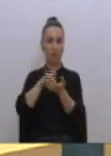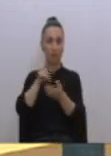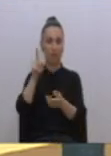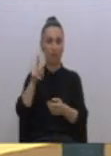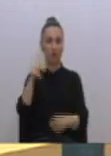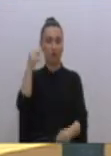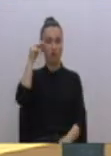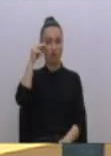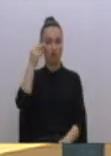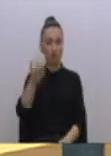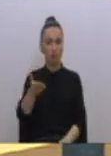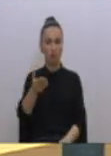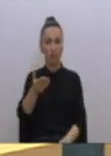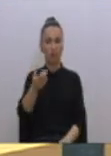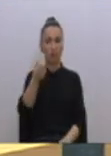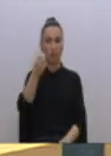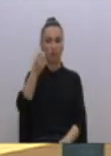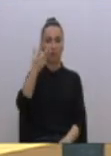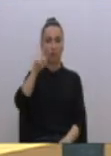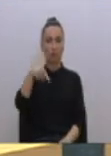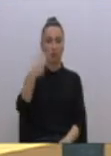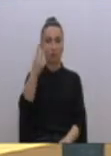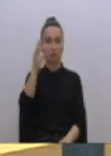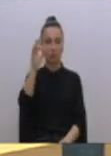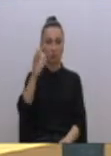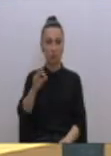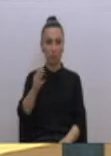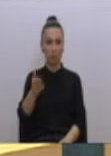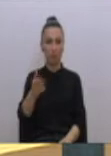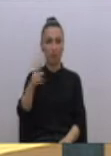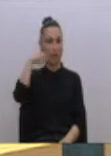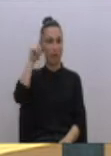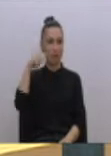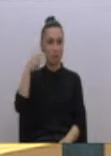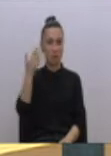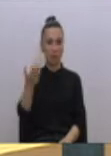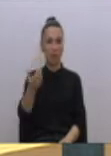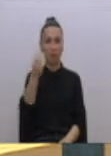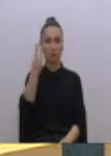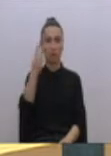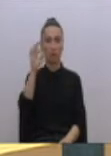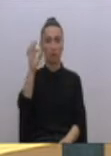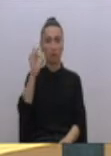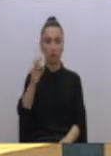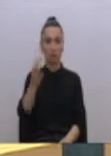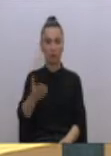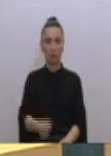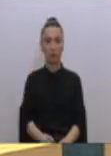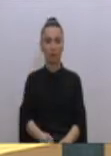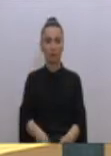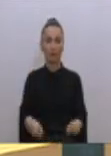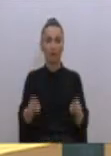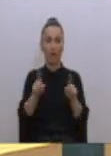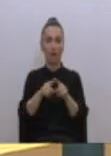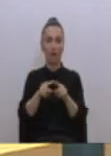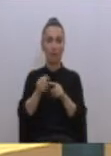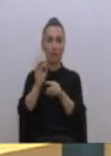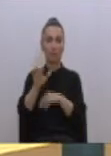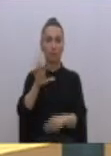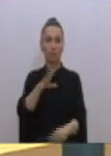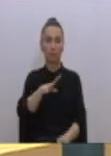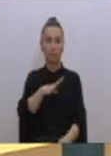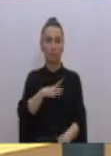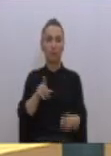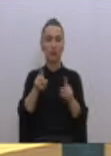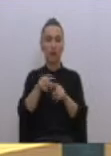modis cine ti, tormet samenteli, orimiate de procenti, Azerbaijani, tormet de procenti. Asta e importis național sușe,